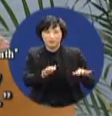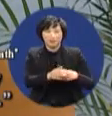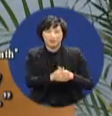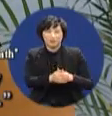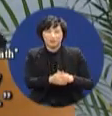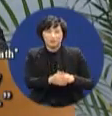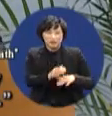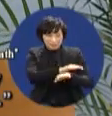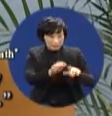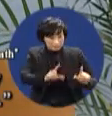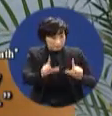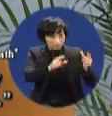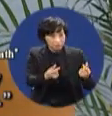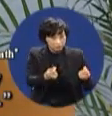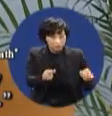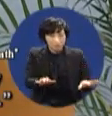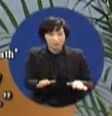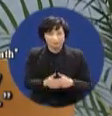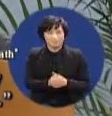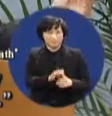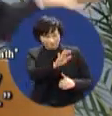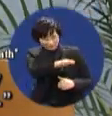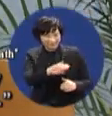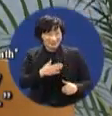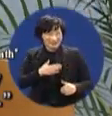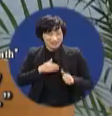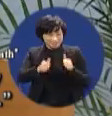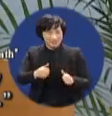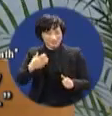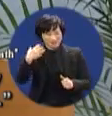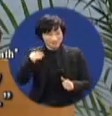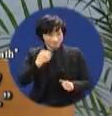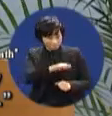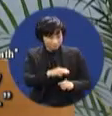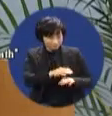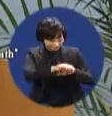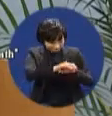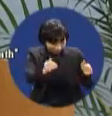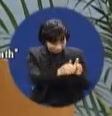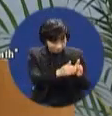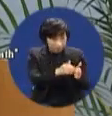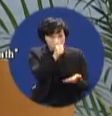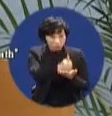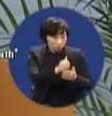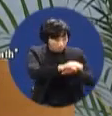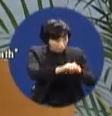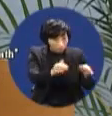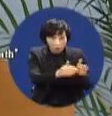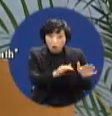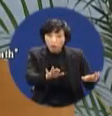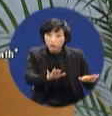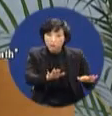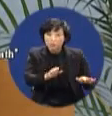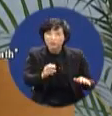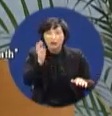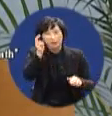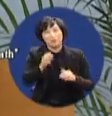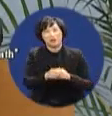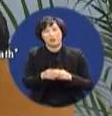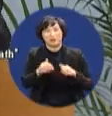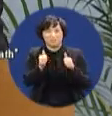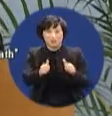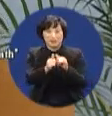아, 내가 판사의 주권으로 자유 내준 무죄입니다. 그 판사 옷 벗어야 돼요.